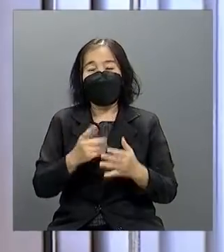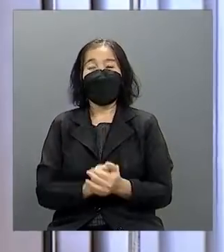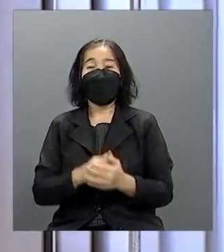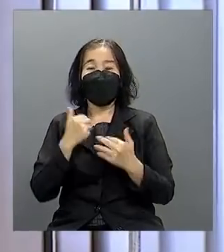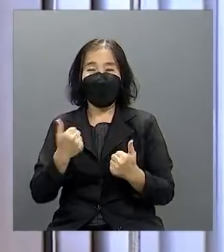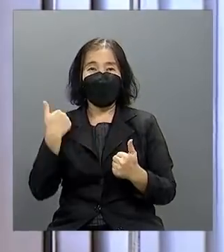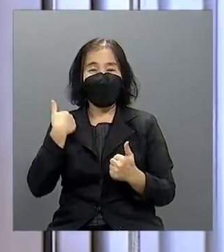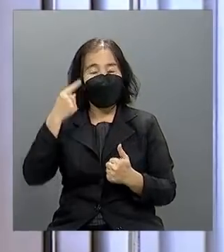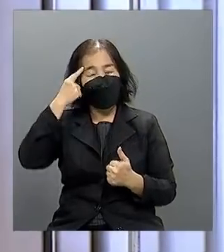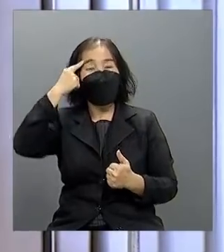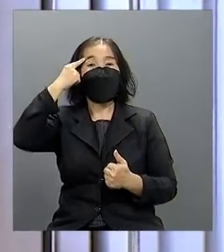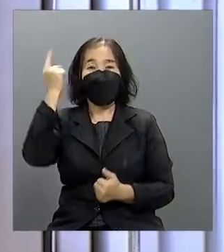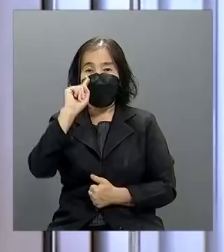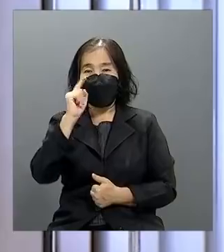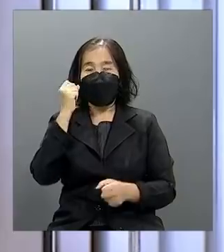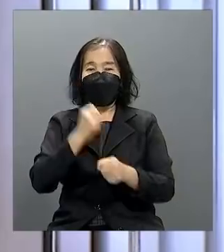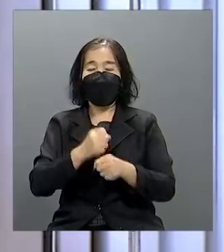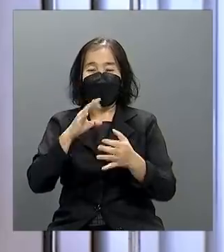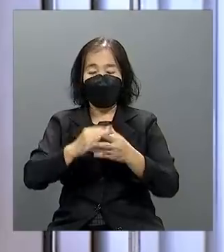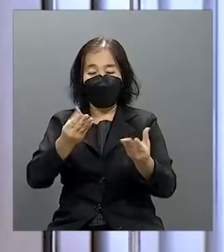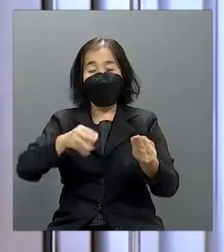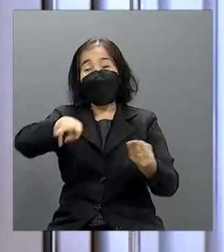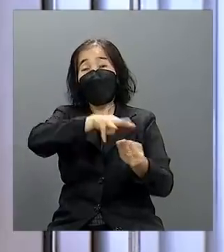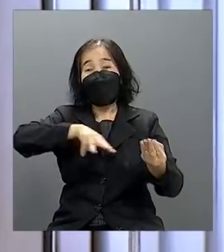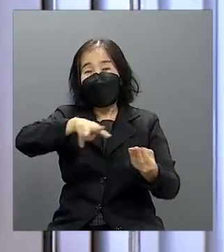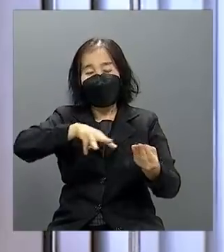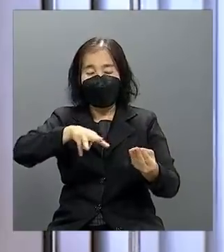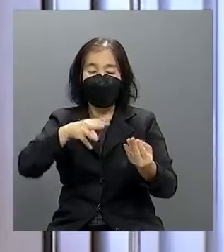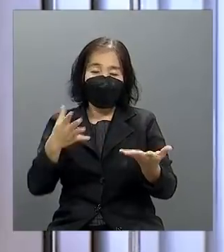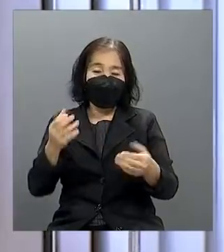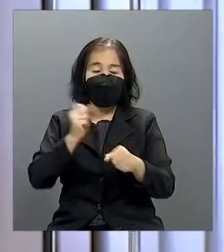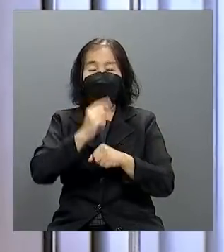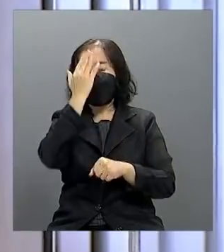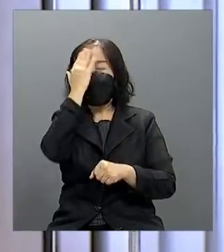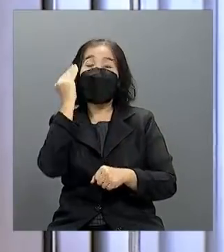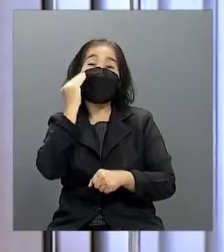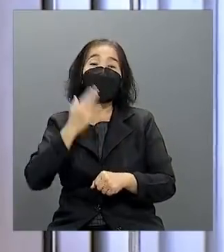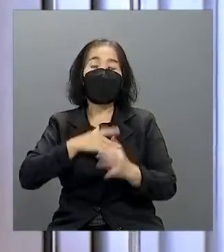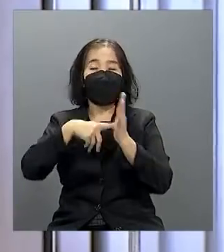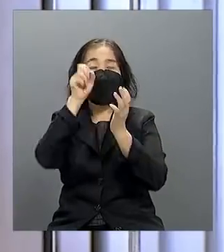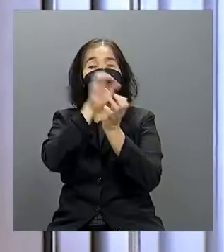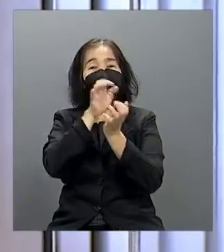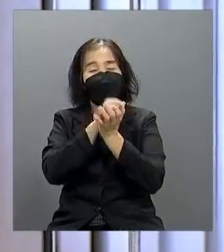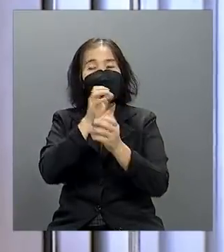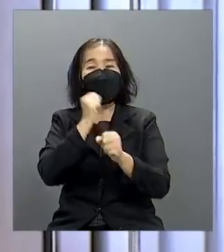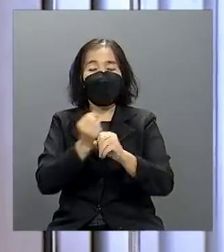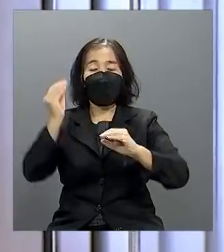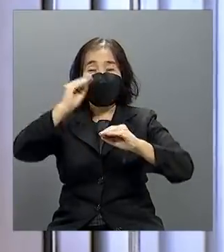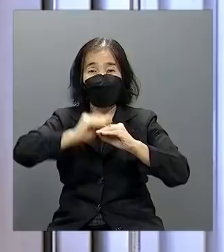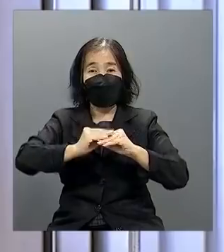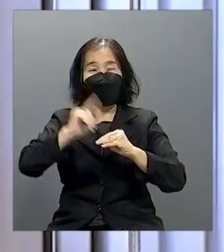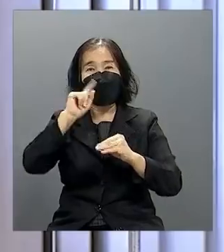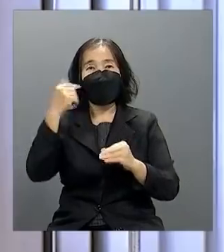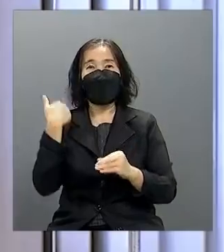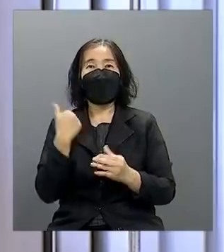ในการใช้พื้นที่ว่างข้างหน้าบ้านข้างหน้าร้านตัวเองนะครับที่จังหวัดสมุทรปราการเขาเอามาต่อยอดไม่ปล่อยให้เสียภาษีจ่ายไปเบาๆข